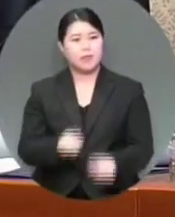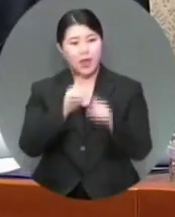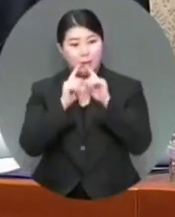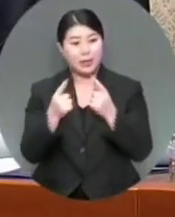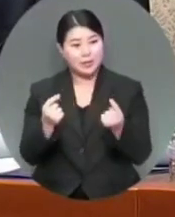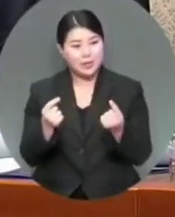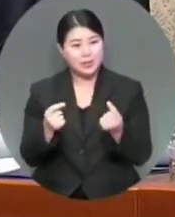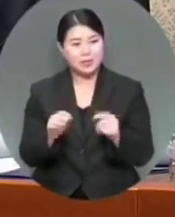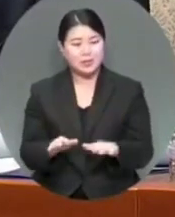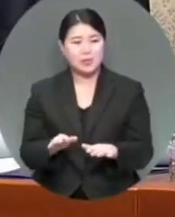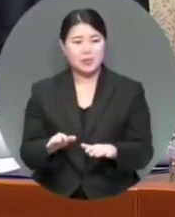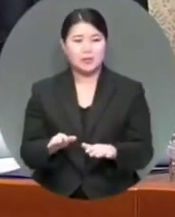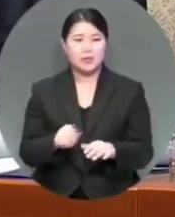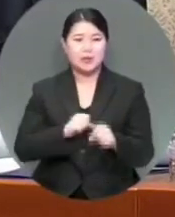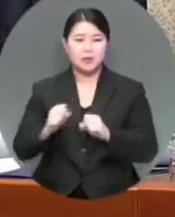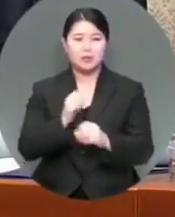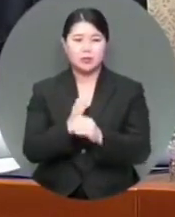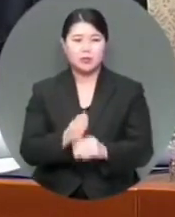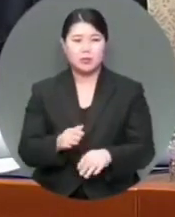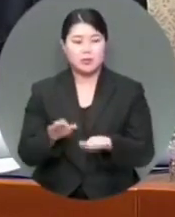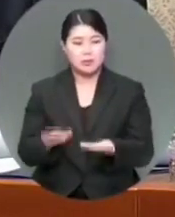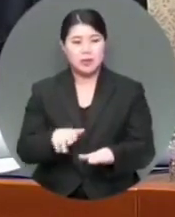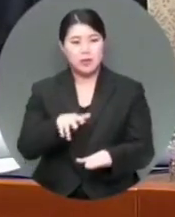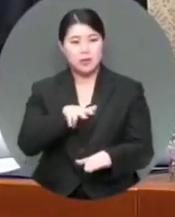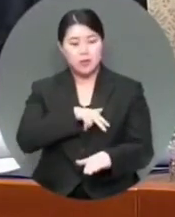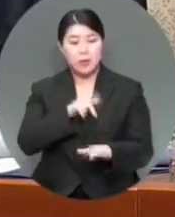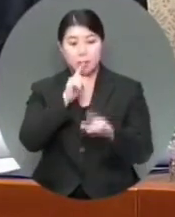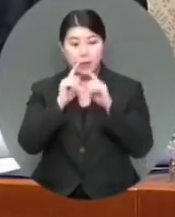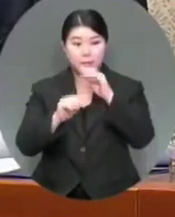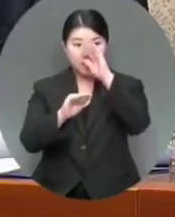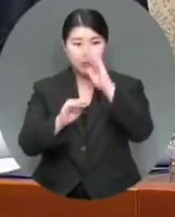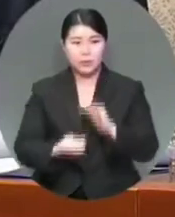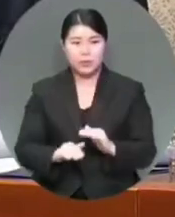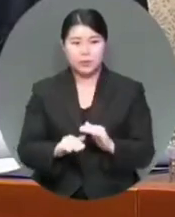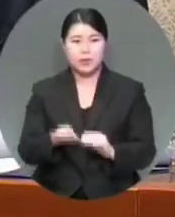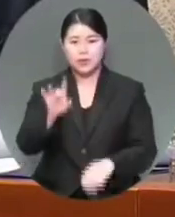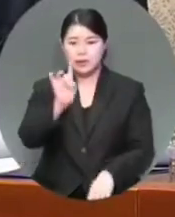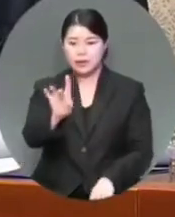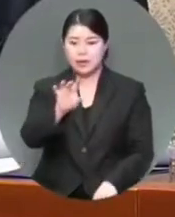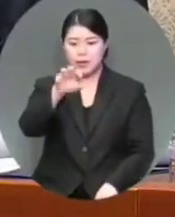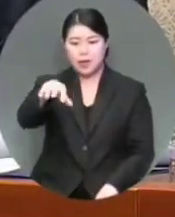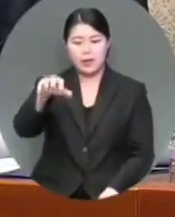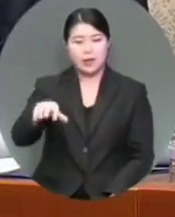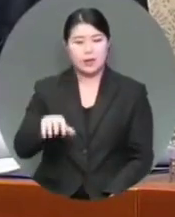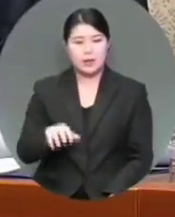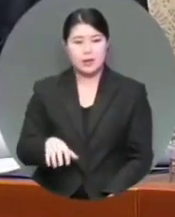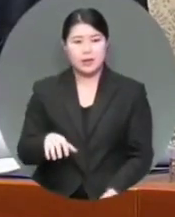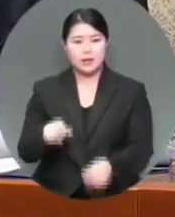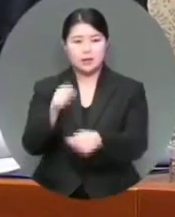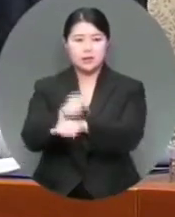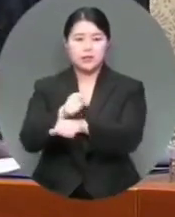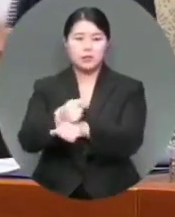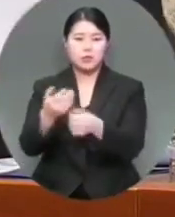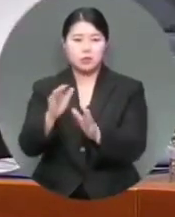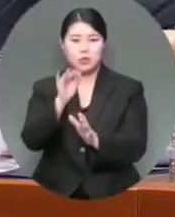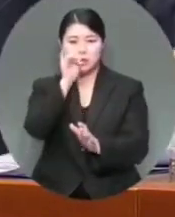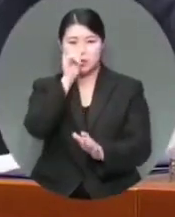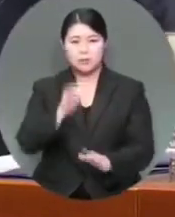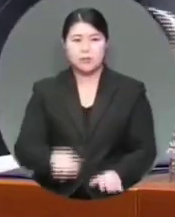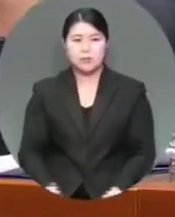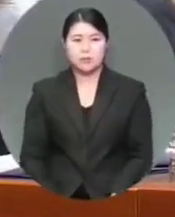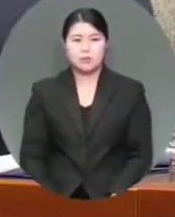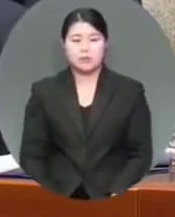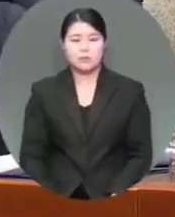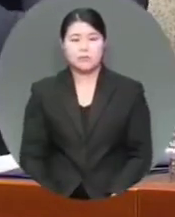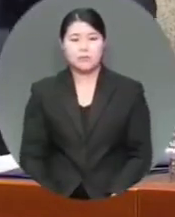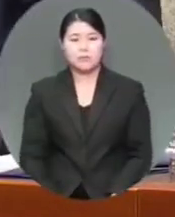대로 저희들이 하고 있고요. 이미 하고 지금 위원님 말씀하신 그러한 내용들은 각 지역에 저희들이 지역 사무소를 두고 아니, 그 기능을